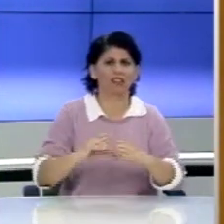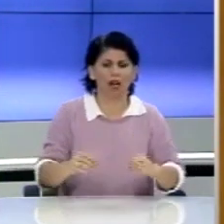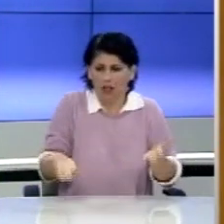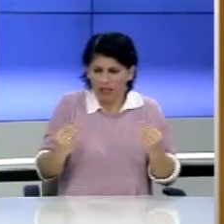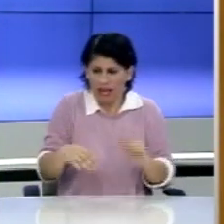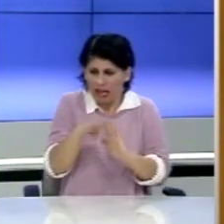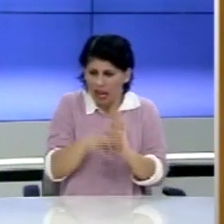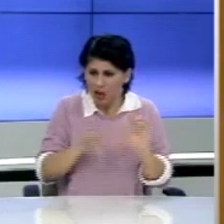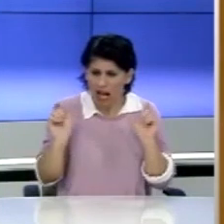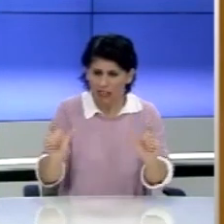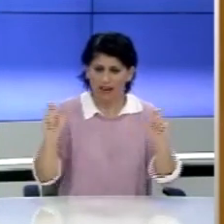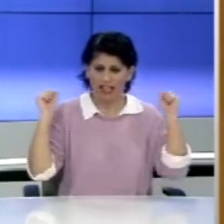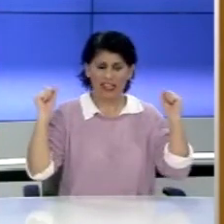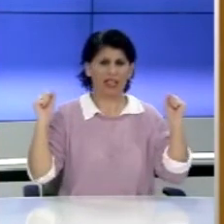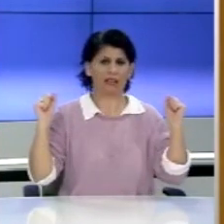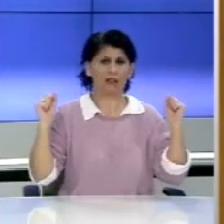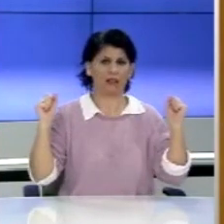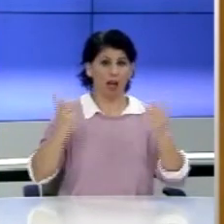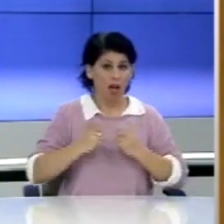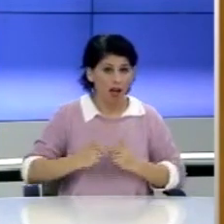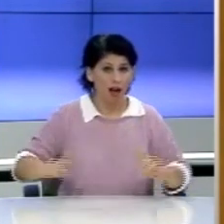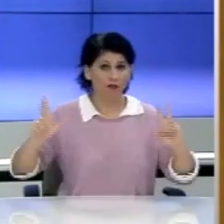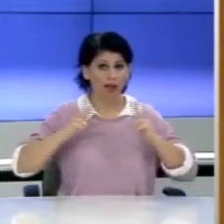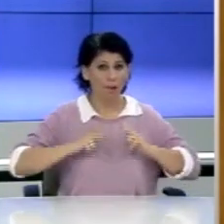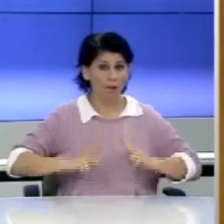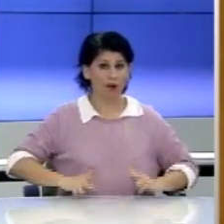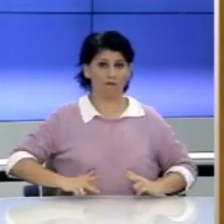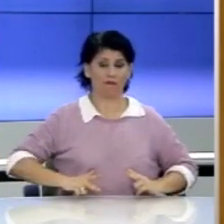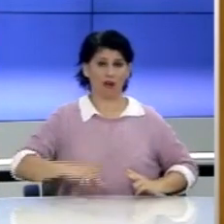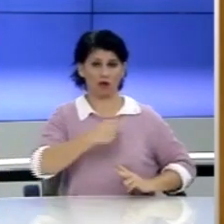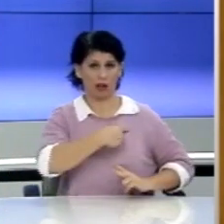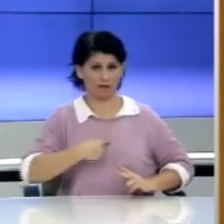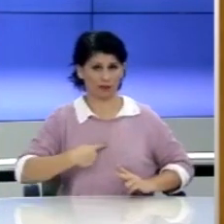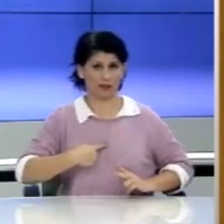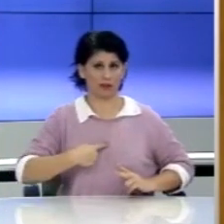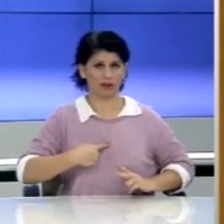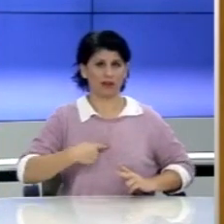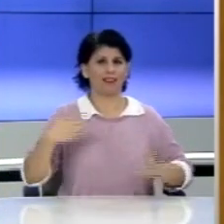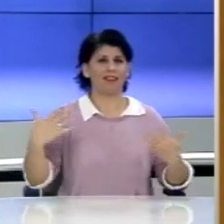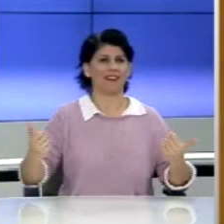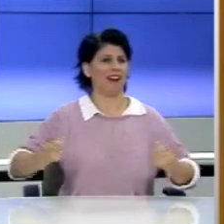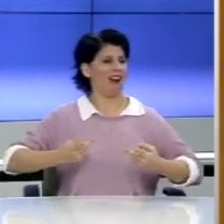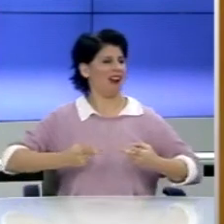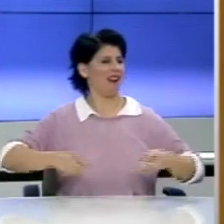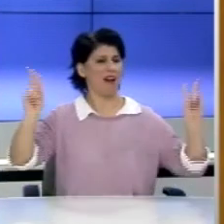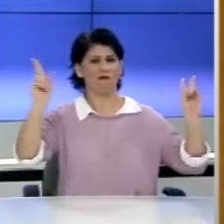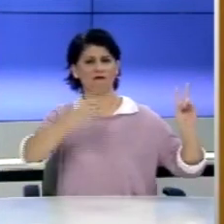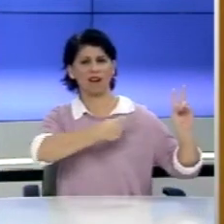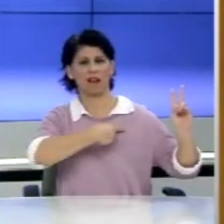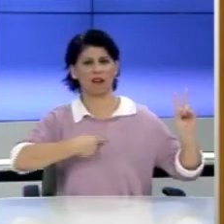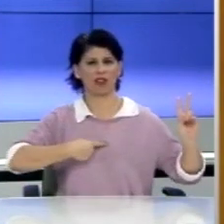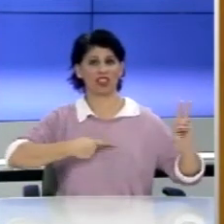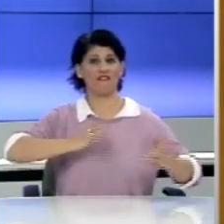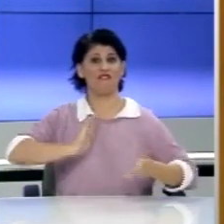και υγιεινής. Η ελευθερία που απολαμβάνουν οι εργοδότες δίνει αέρα στα πανιά της εργοδοτικής